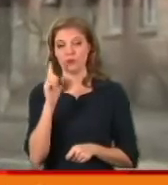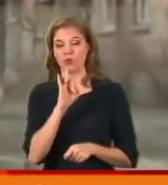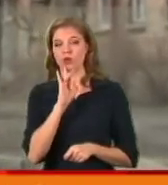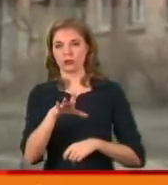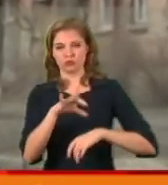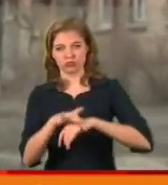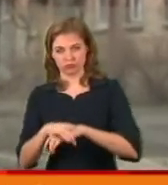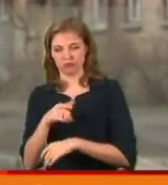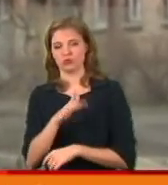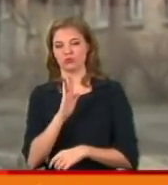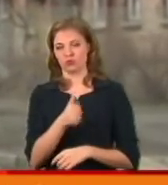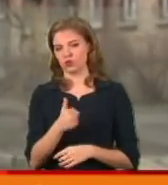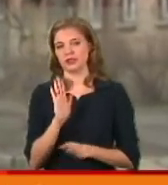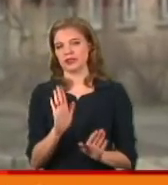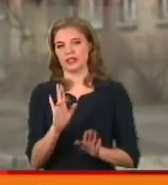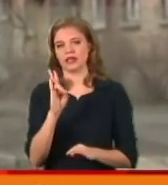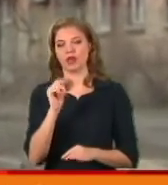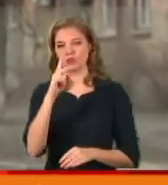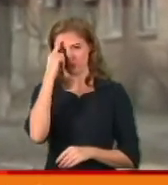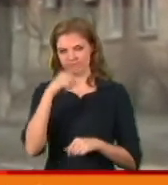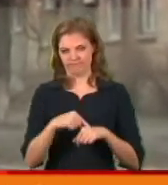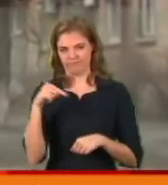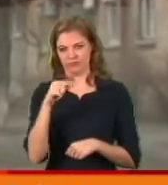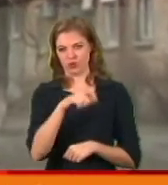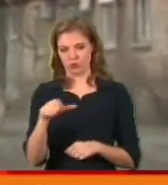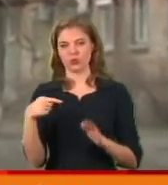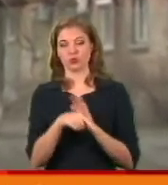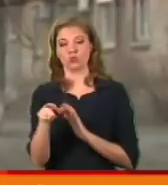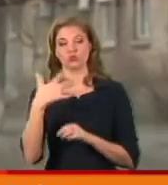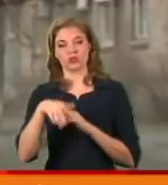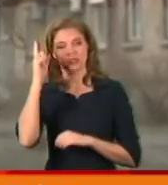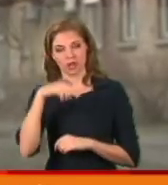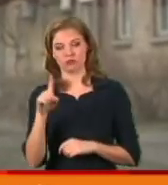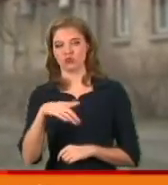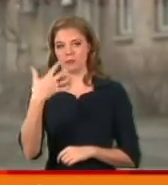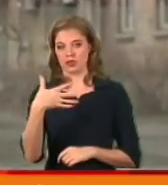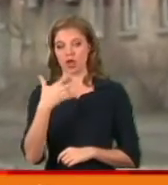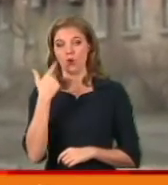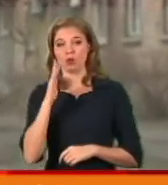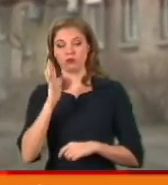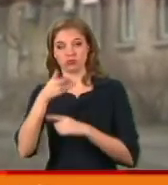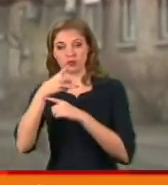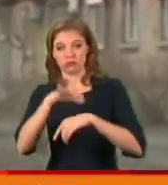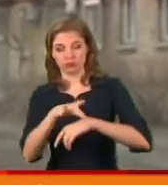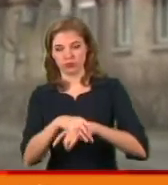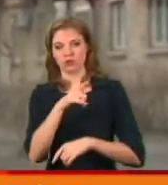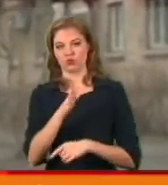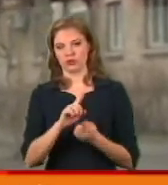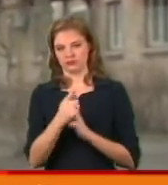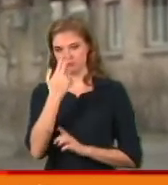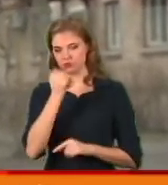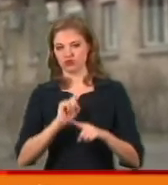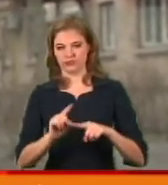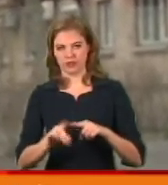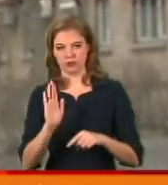буде фіксації, воно буде впливати тільки на свідомість людей. Тобто вони вже знатимуть, що 50. А коли буде фіксація, їм буде легше призвичаєтись, і вони